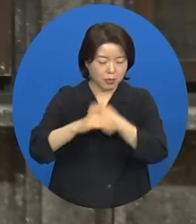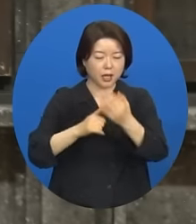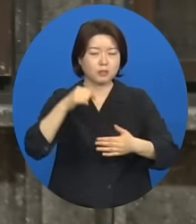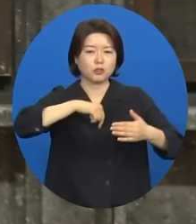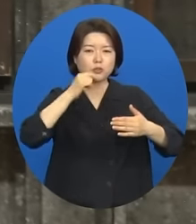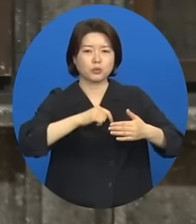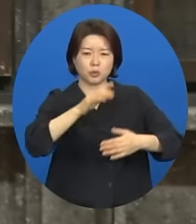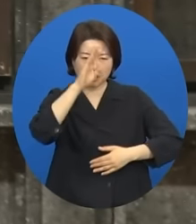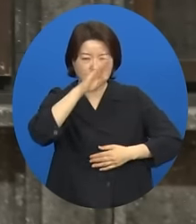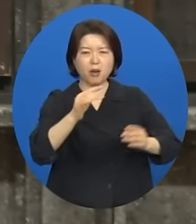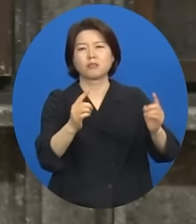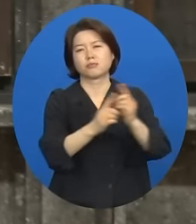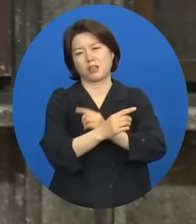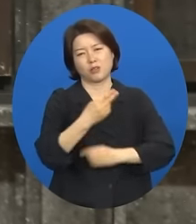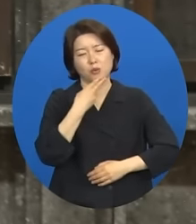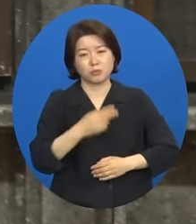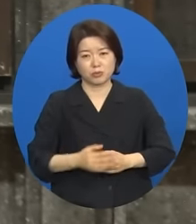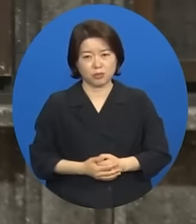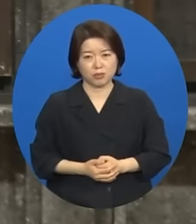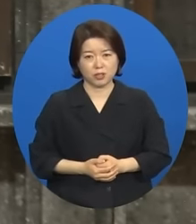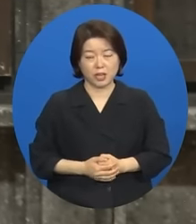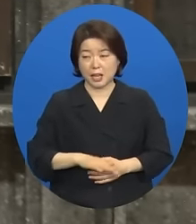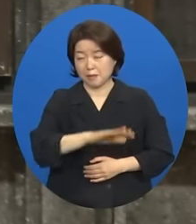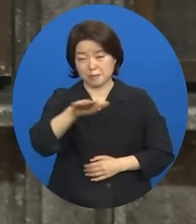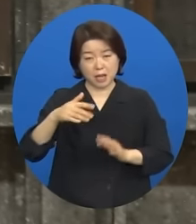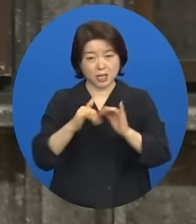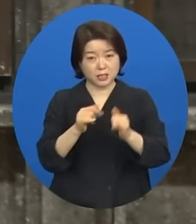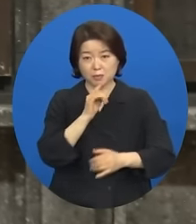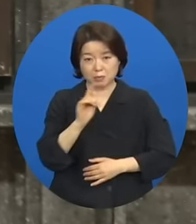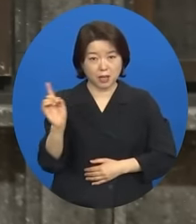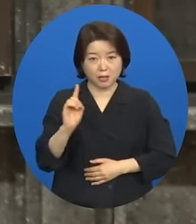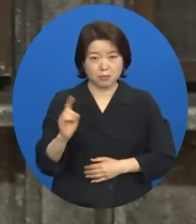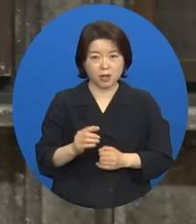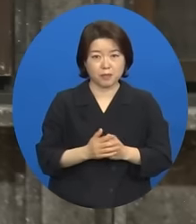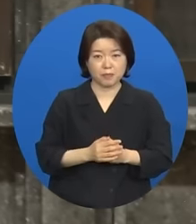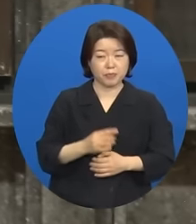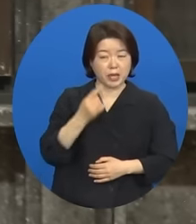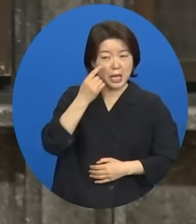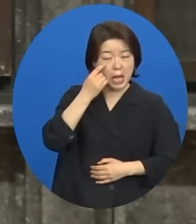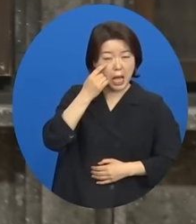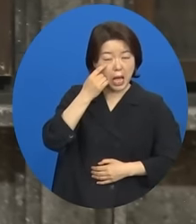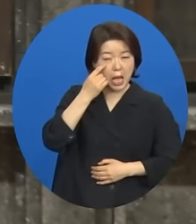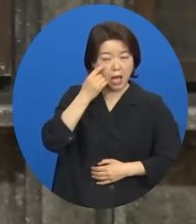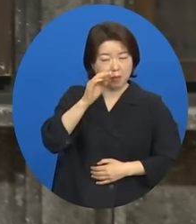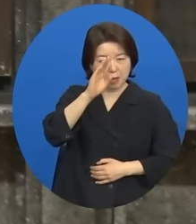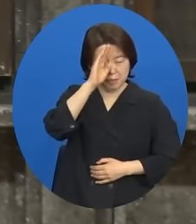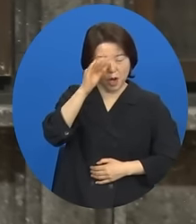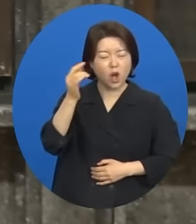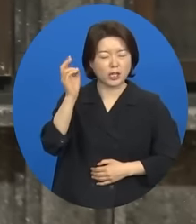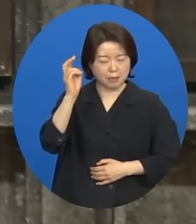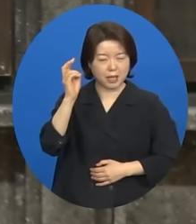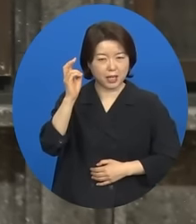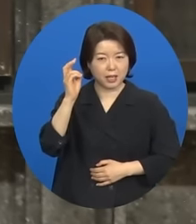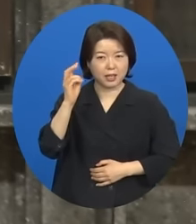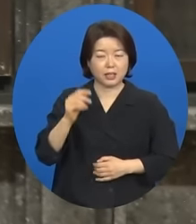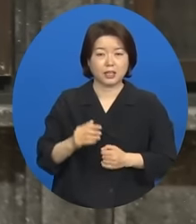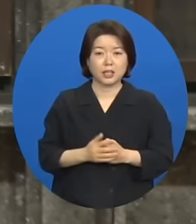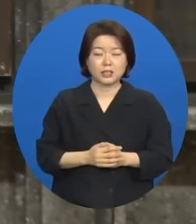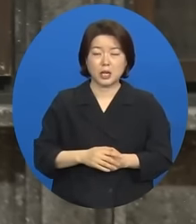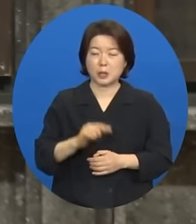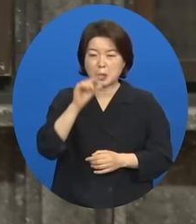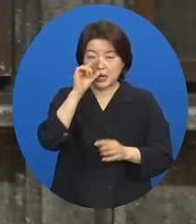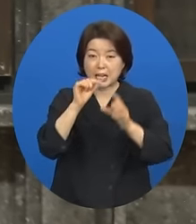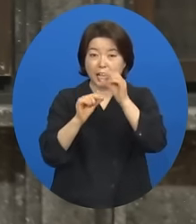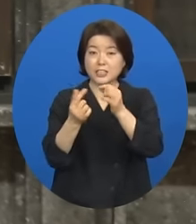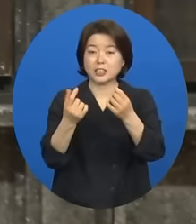왜요? 이 가시가 뭐냐? 많은 사람들이 얘기하는 게 뭐냐면 아마 안질이었을 거다. 눈에 뭔가 어려움이 있었을 것이다. 이렇게 얘기를 많이